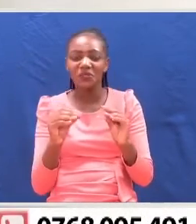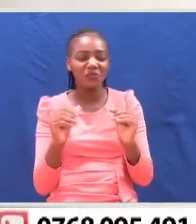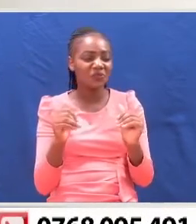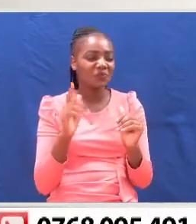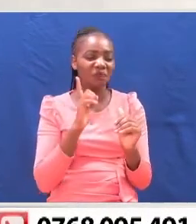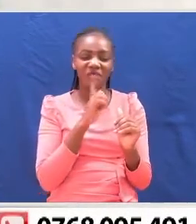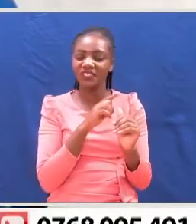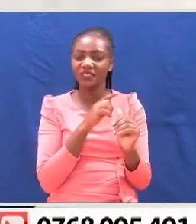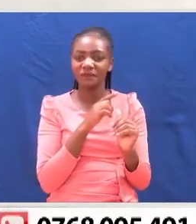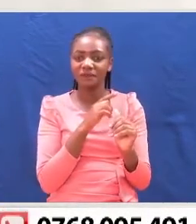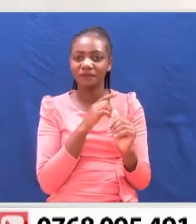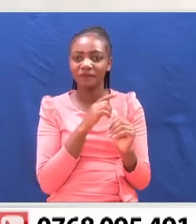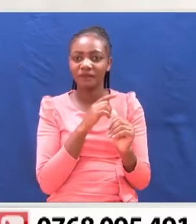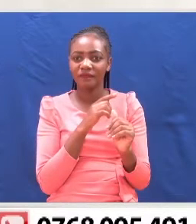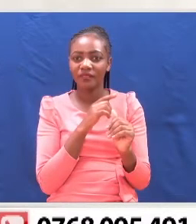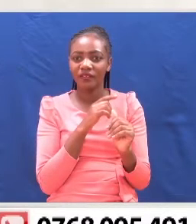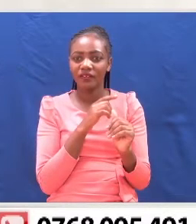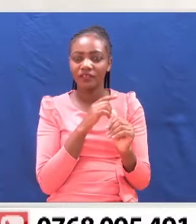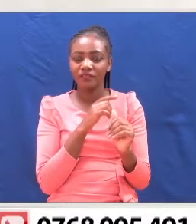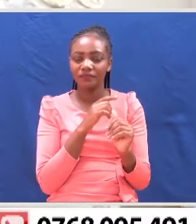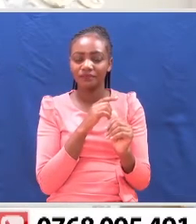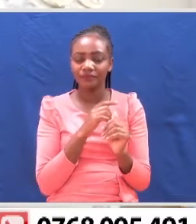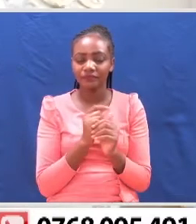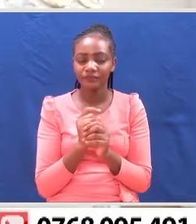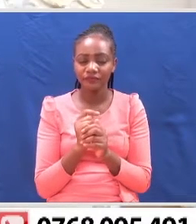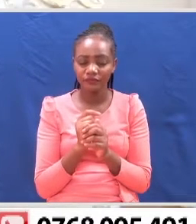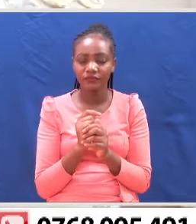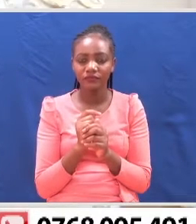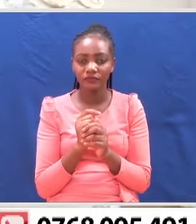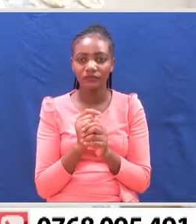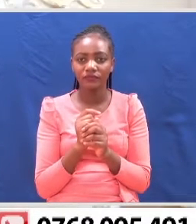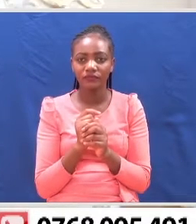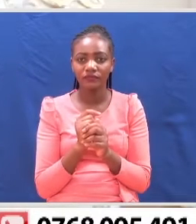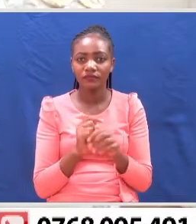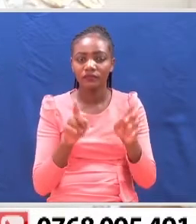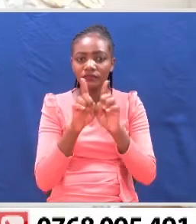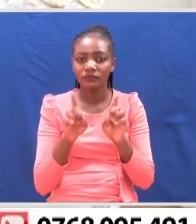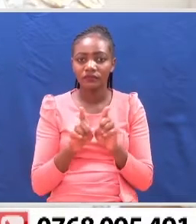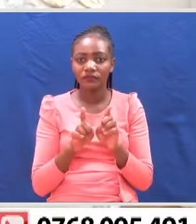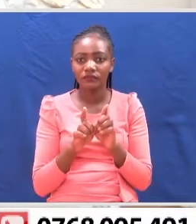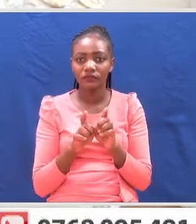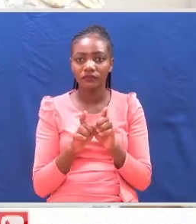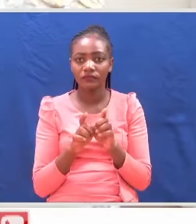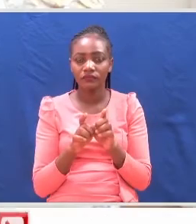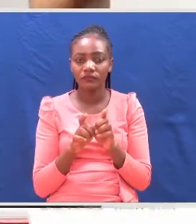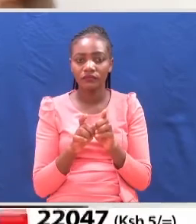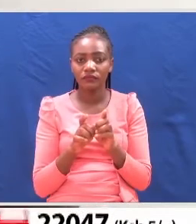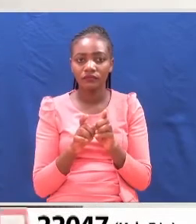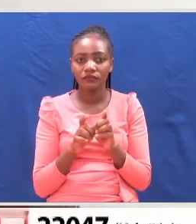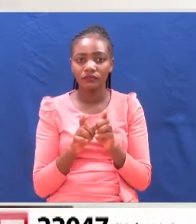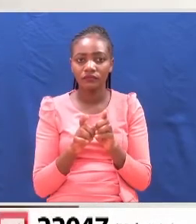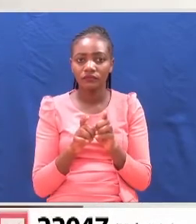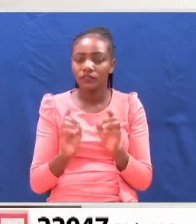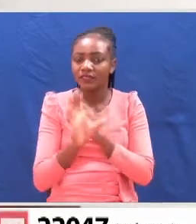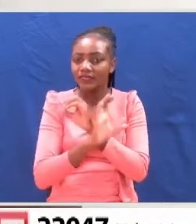watu sasa wameenda wamefanya interpretation mingi, vitu zingine zimetokezea, but the original idea ilikuwa ni mzuri. Na wacha inji